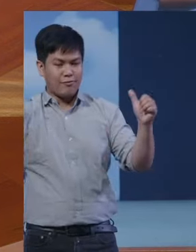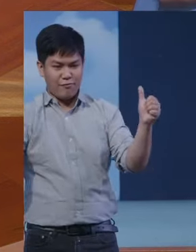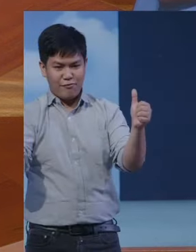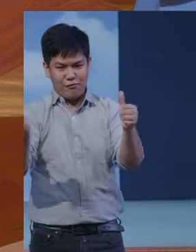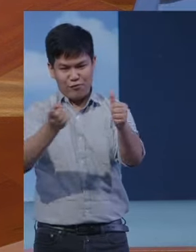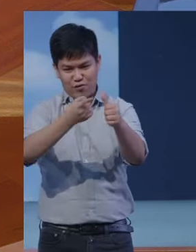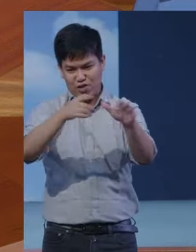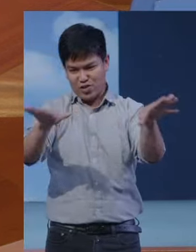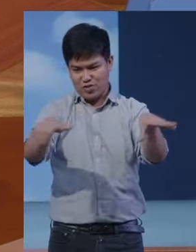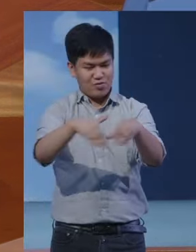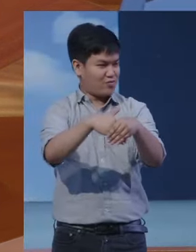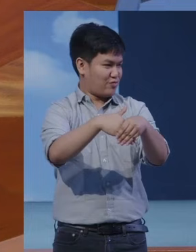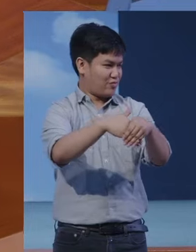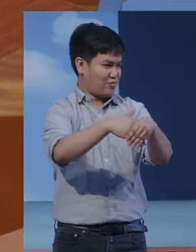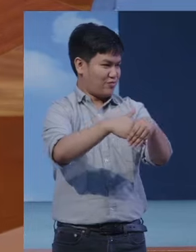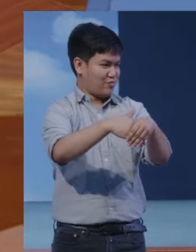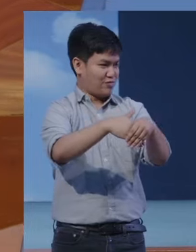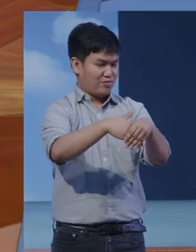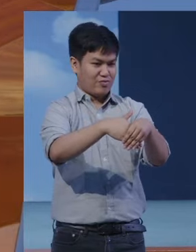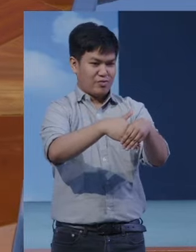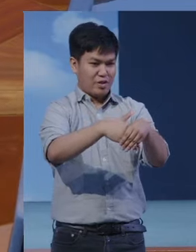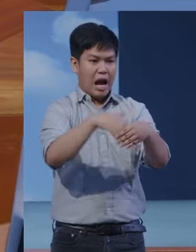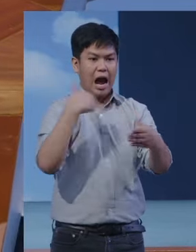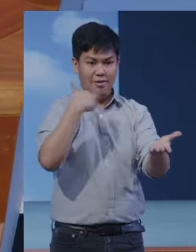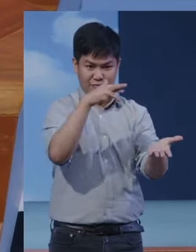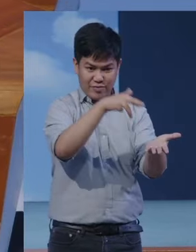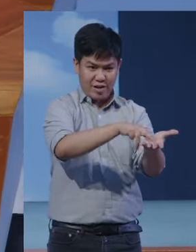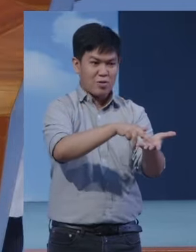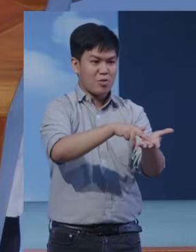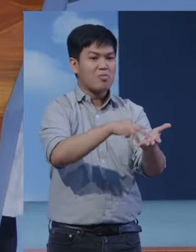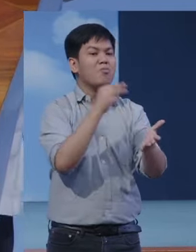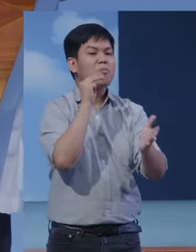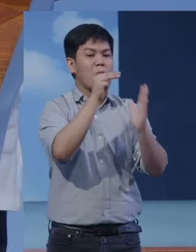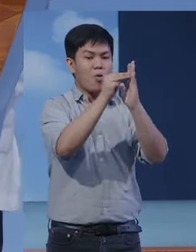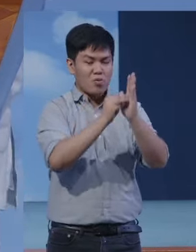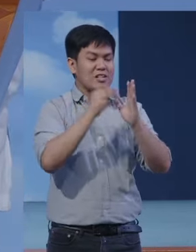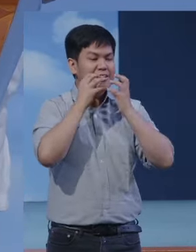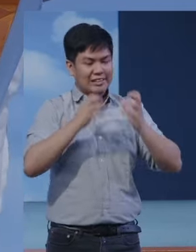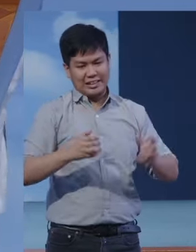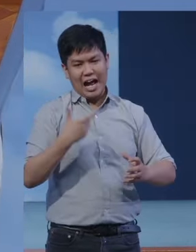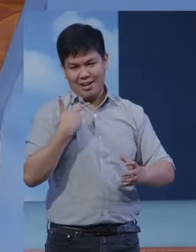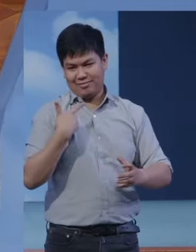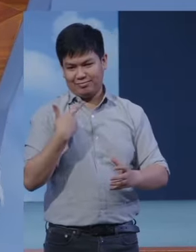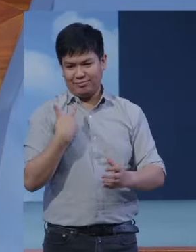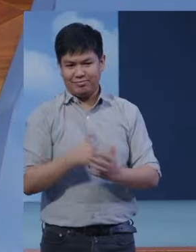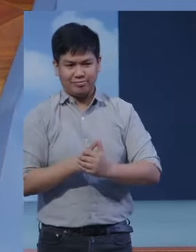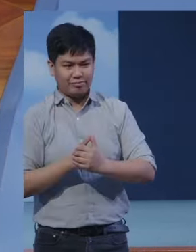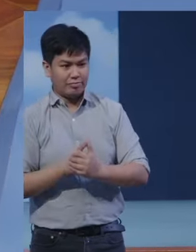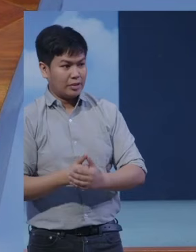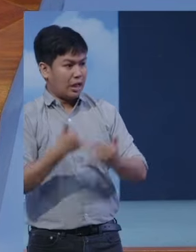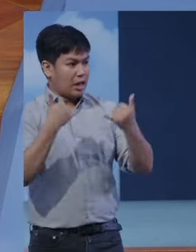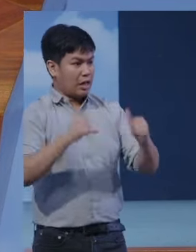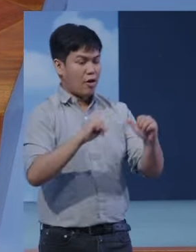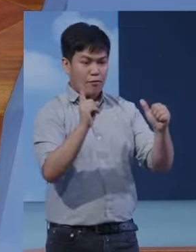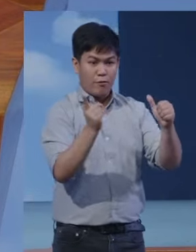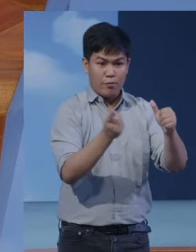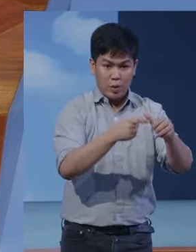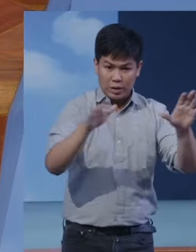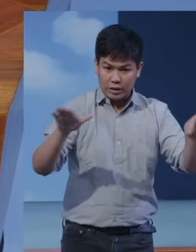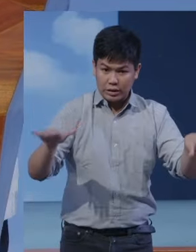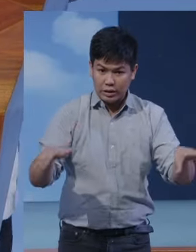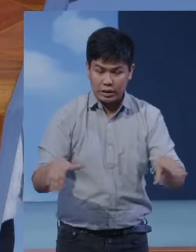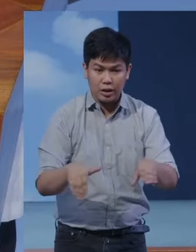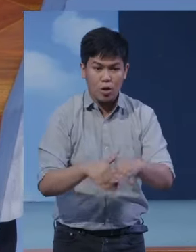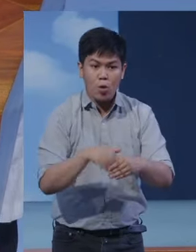sa verse 24 nord na ni Moises ito ni-record ni Moises ang unang kasal na ang